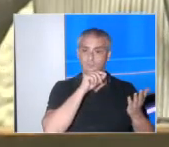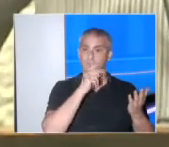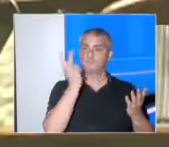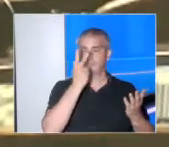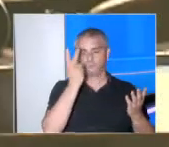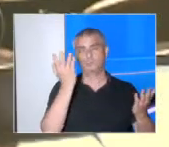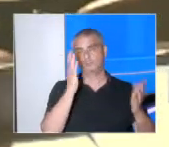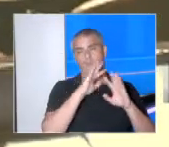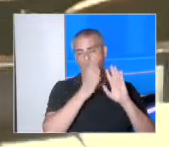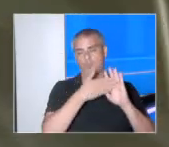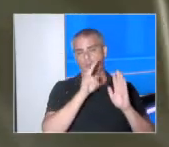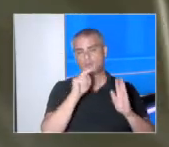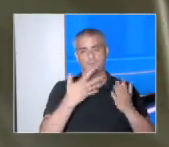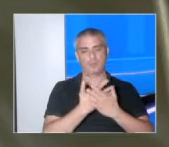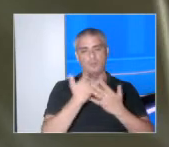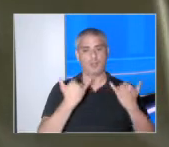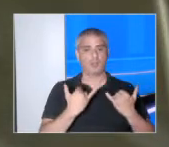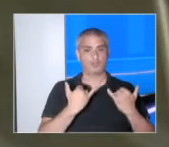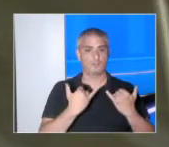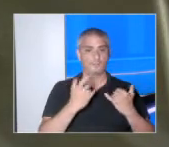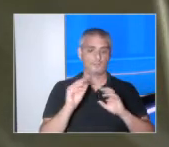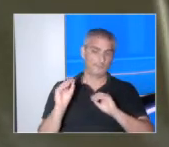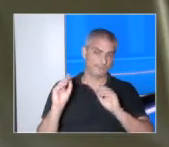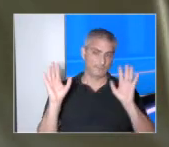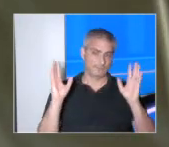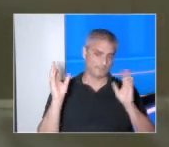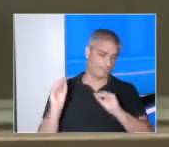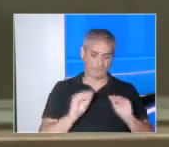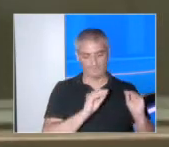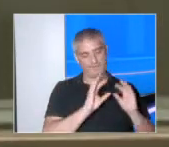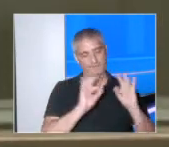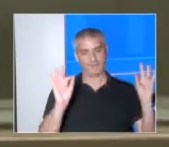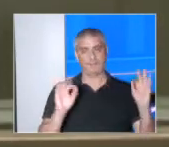כמובן, הכל בנושאים האקטואליים של היום הזה, אז מעברון, ומתחילים מיד עם ציוצי ערב.